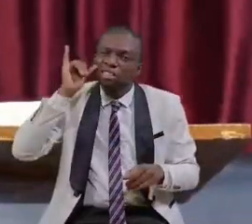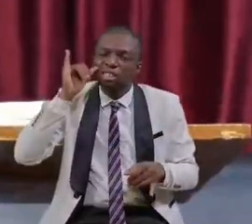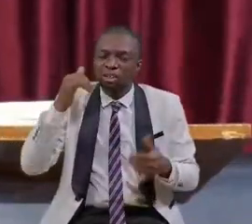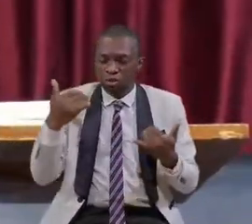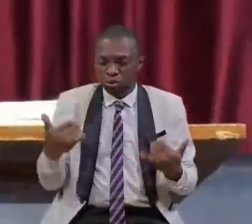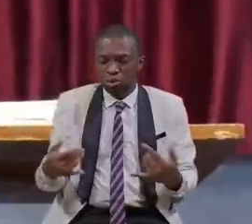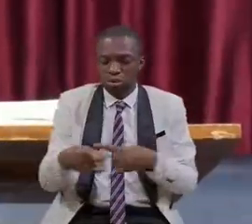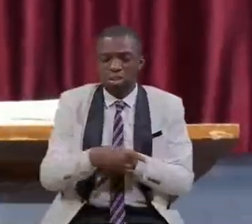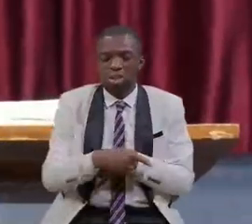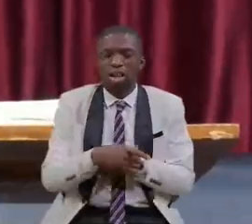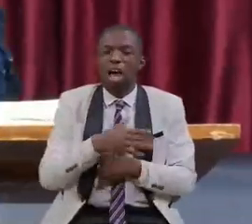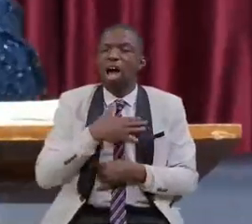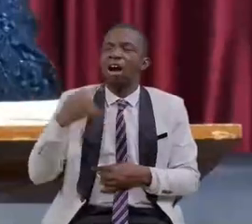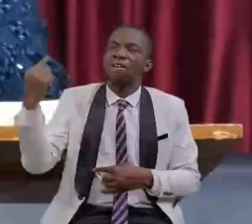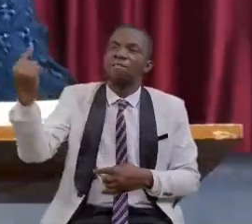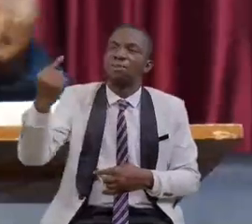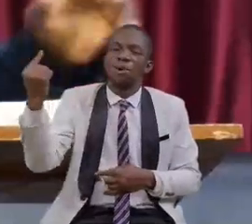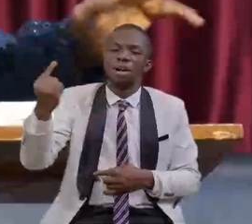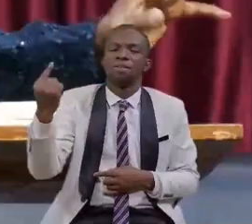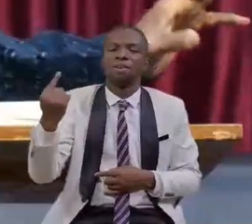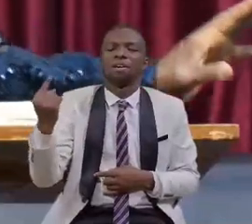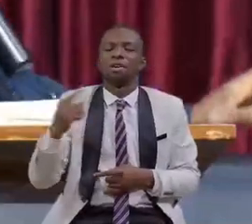Pourquoi Christ était-il venu?